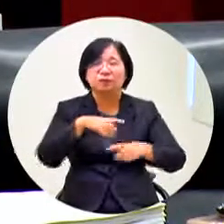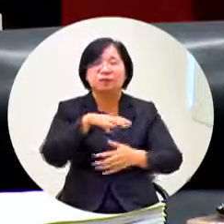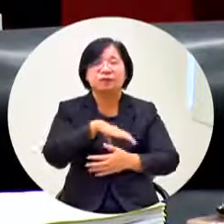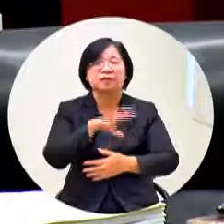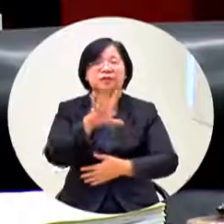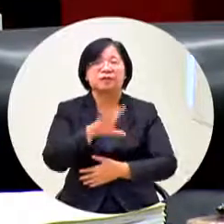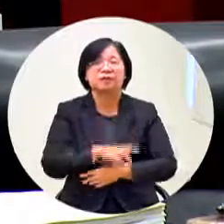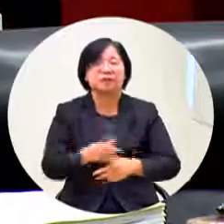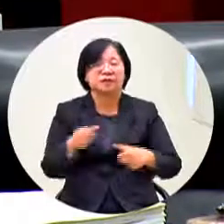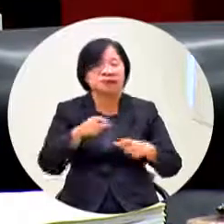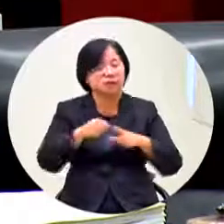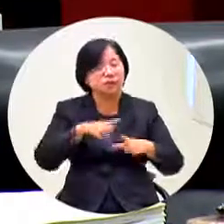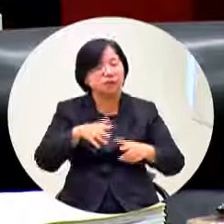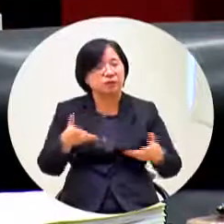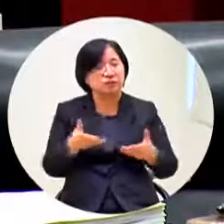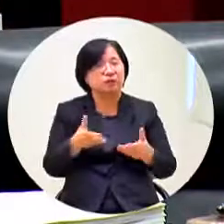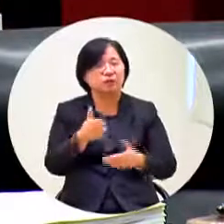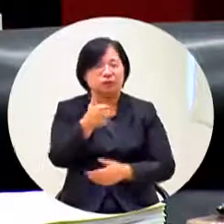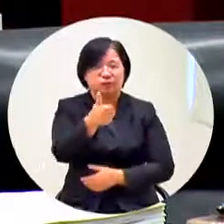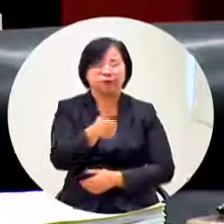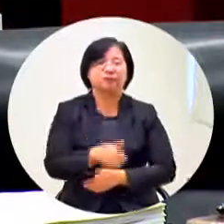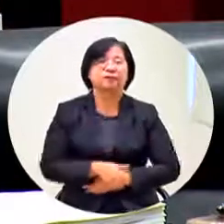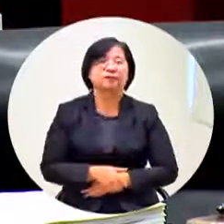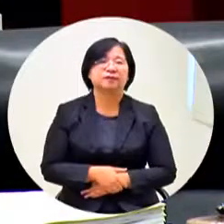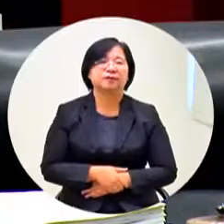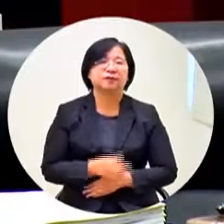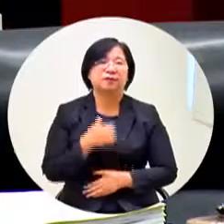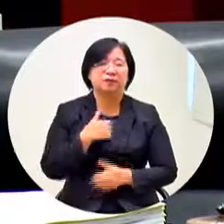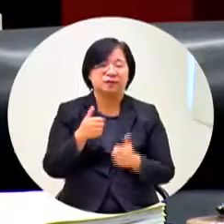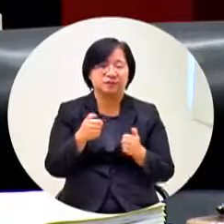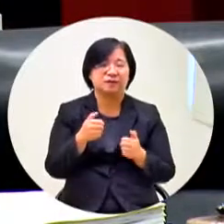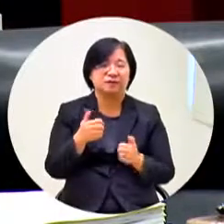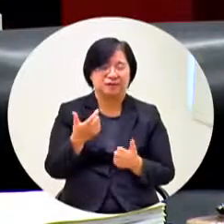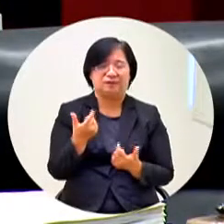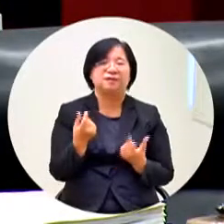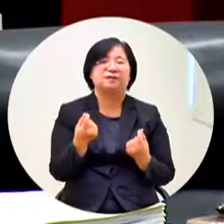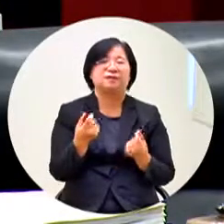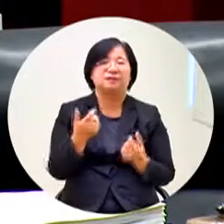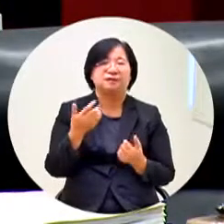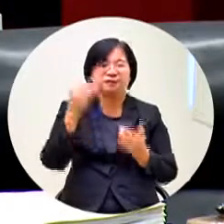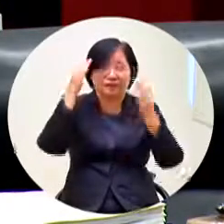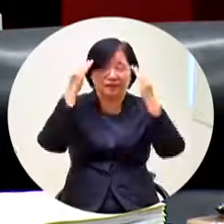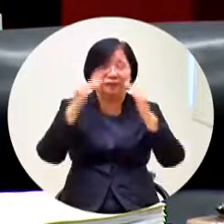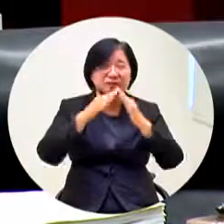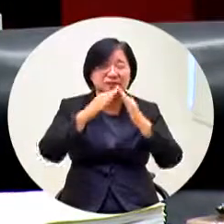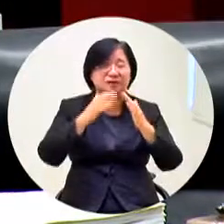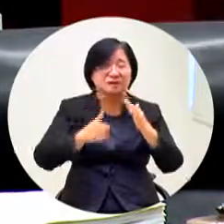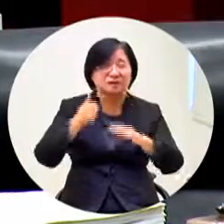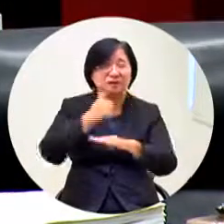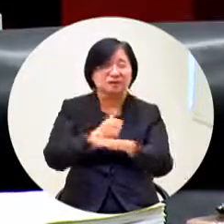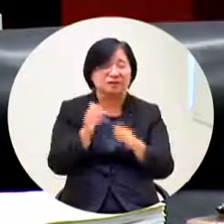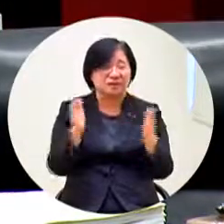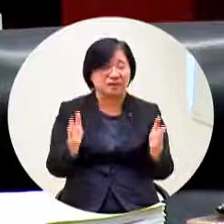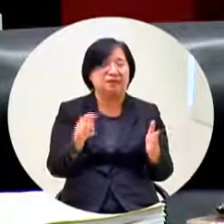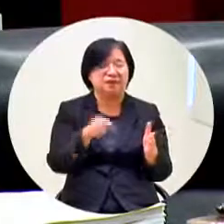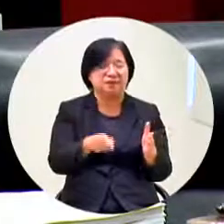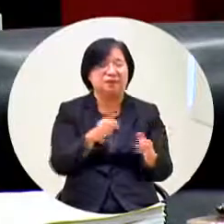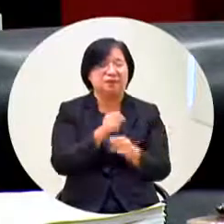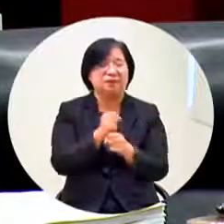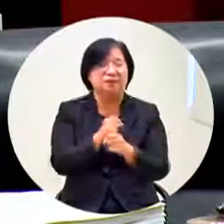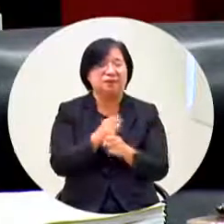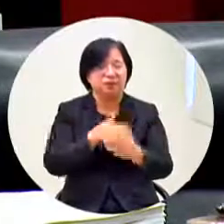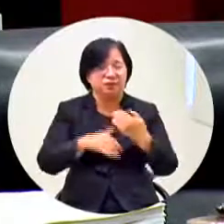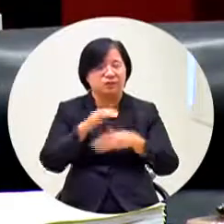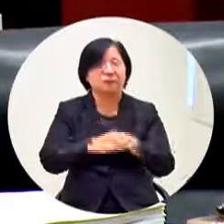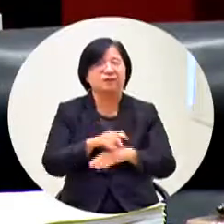开辟得相当不错，这一点我也谢谢，也是在韩市长任内做的。哦，我也觉得很奇怪，为什么都是一定要那个时候才